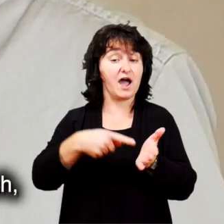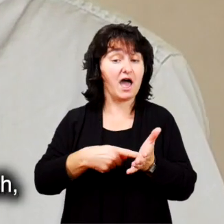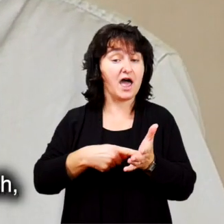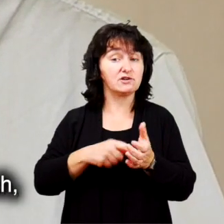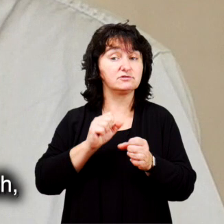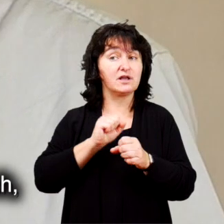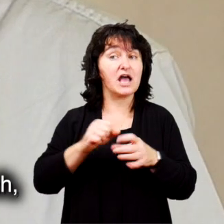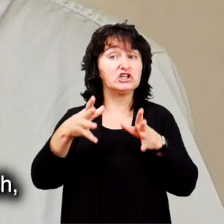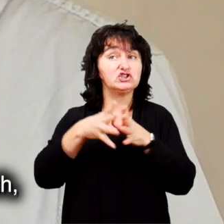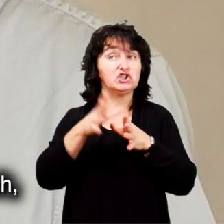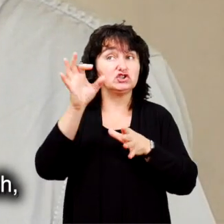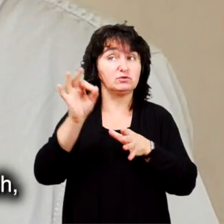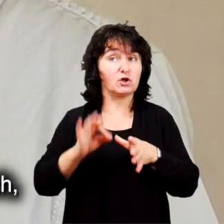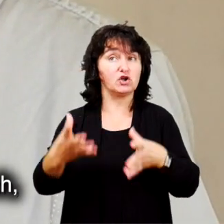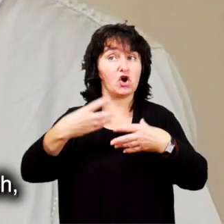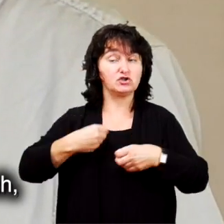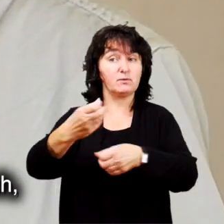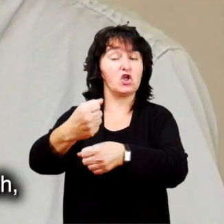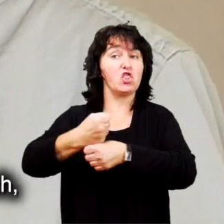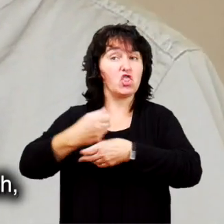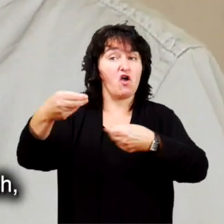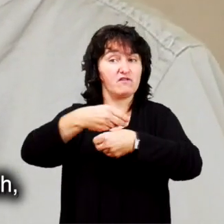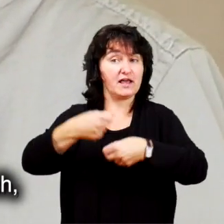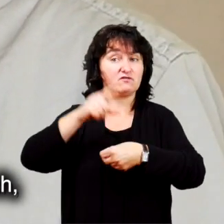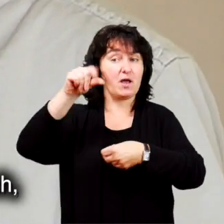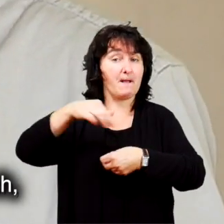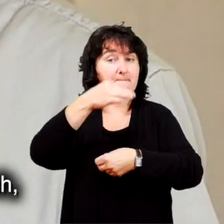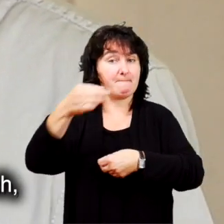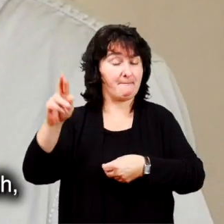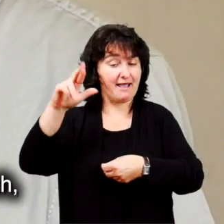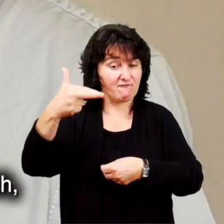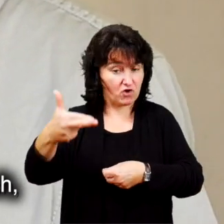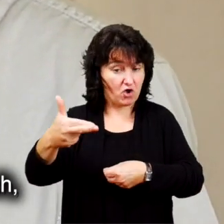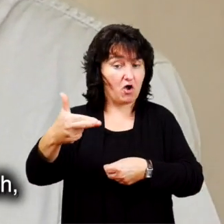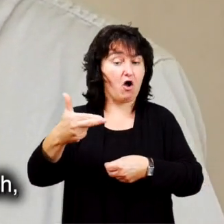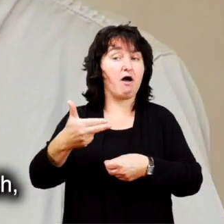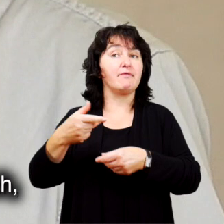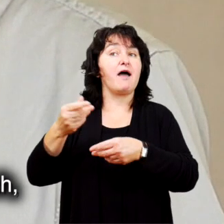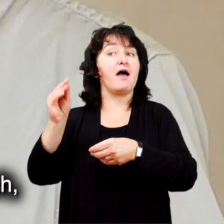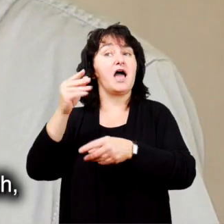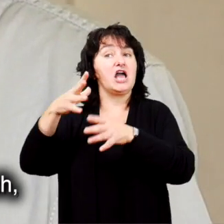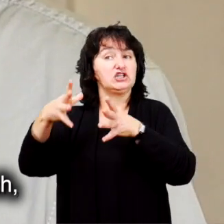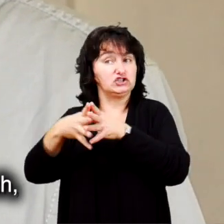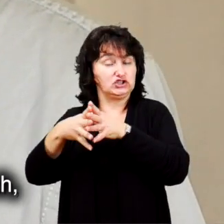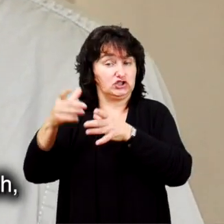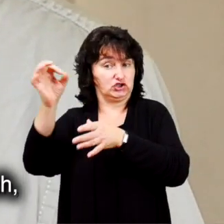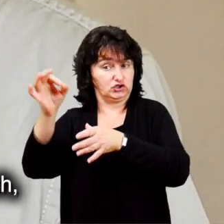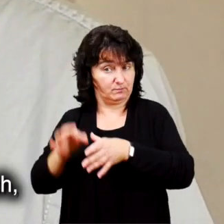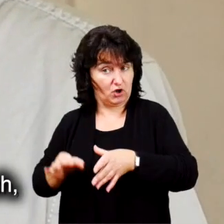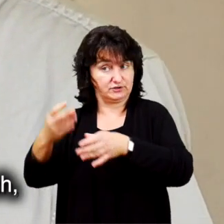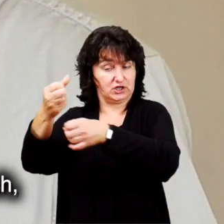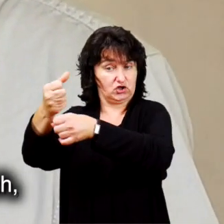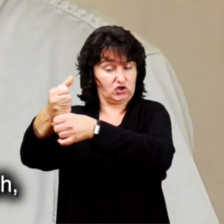Warsztat jest w 90% finansowany ze środków Państwowego Funduszu Rehabilitacji Osób Niepełnosprawnych, w